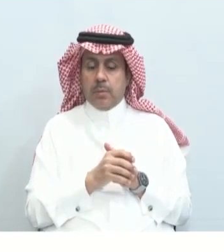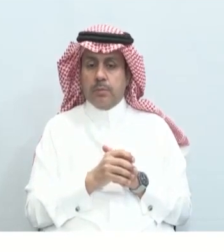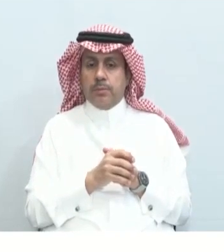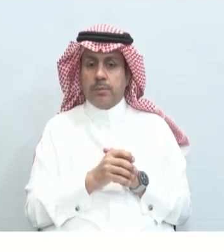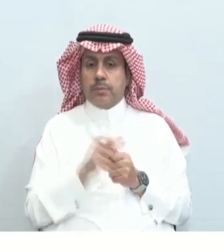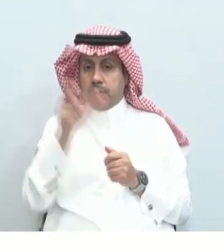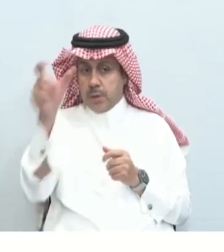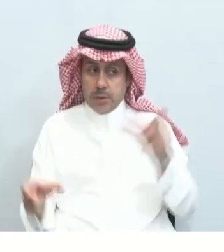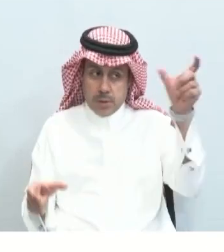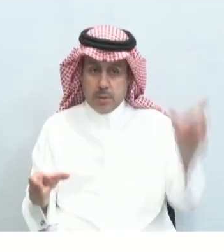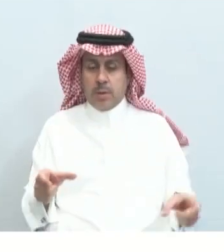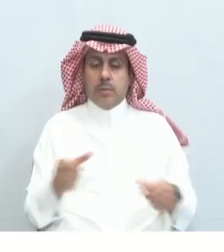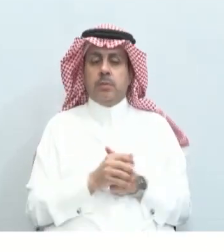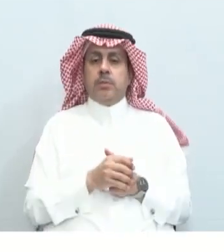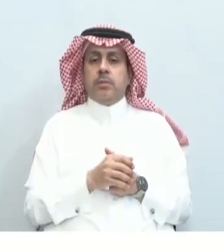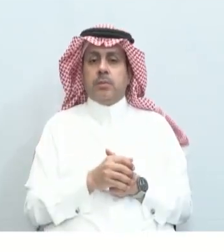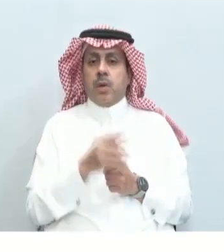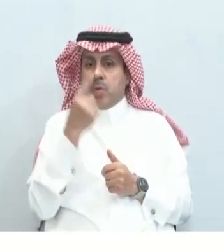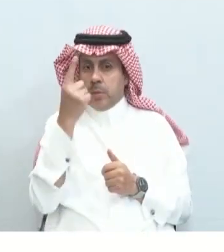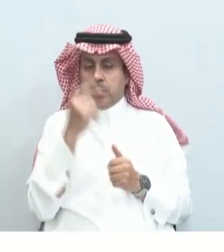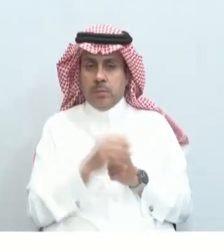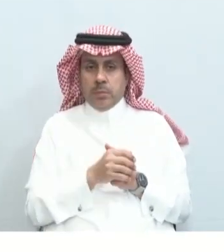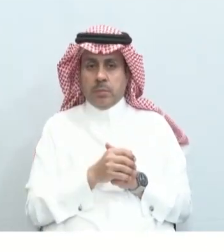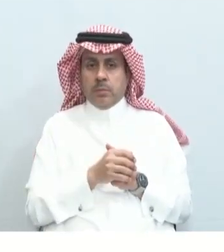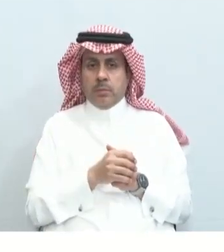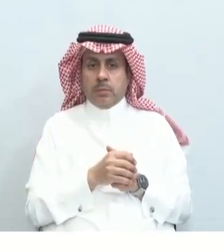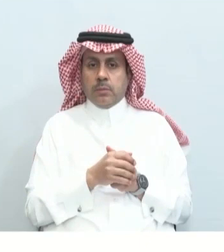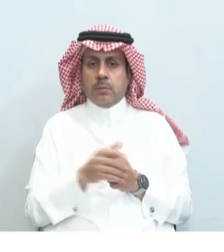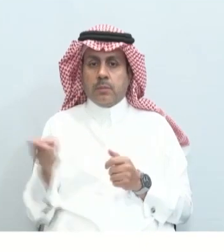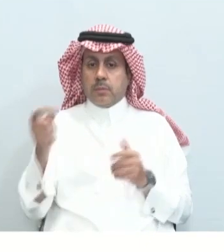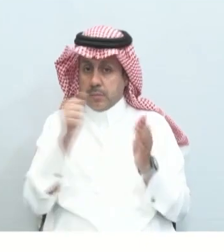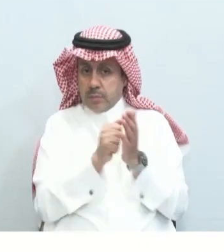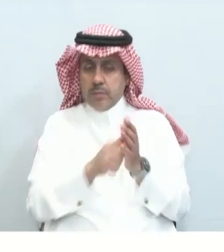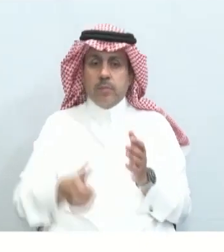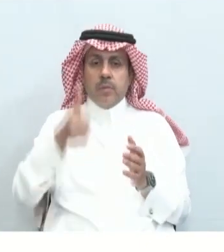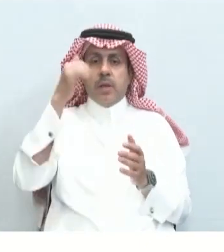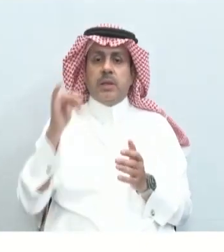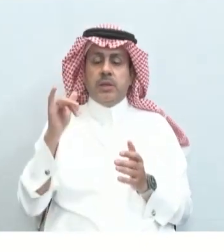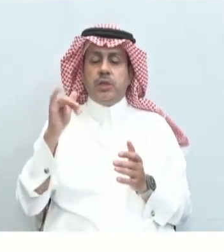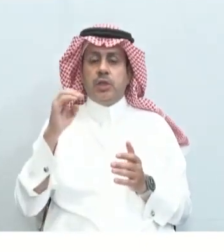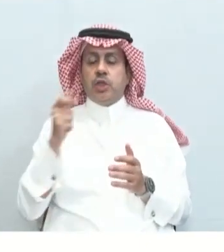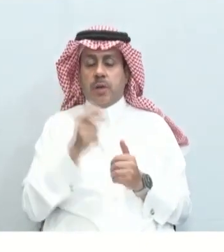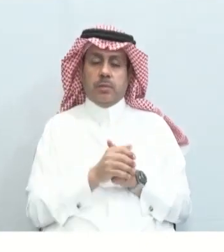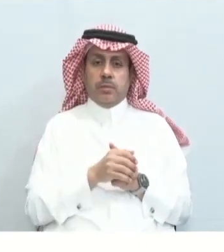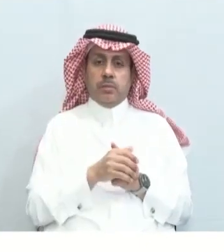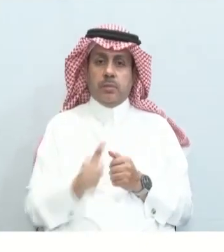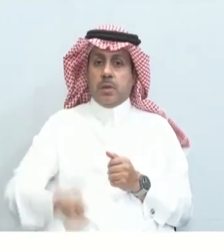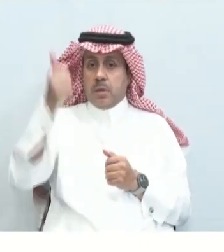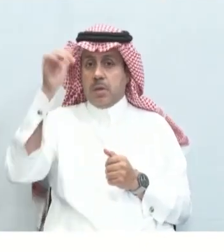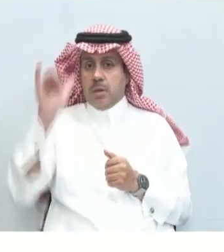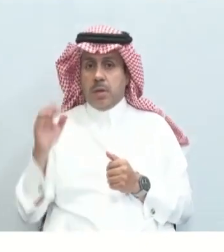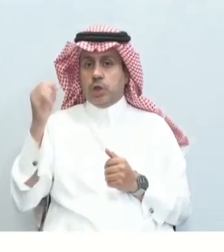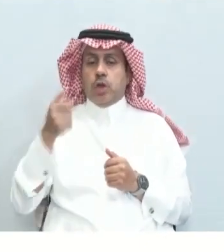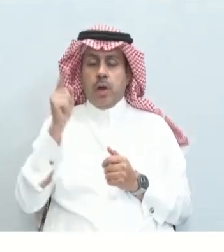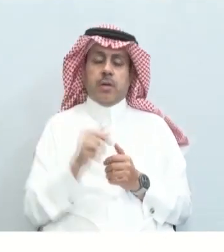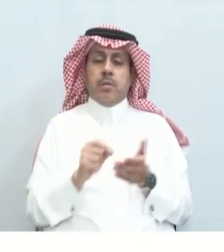شخصين احدهما يريد ان يؤجر الاخر شقته هذا التاجير هو مبرم